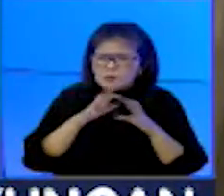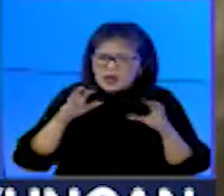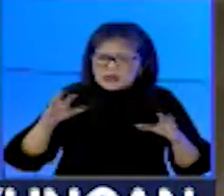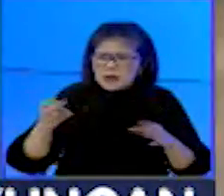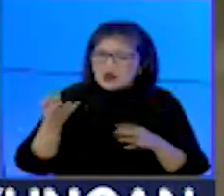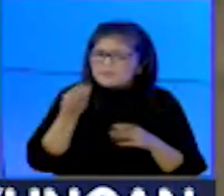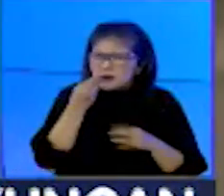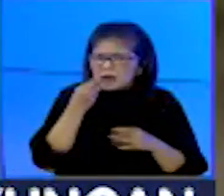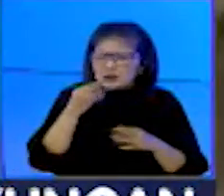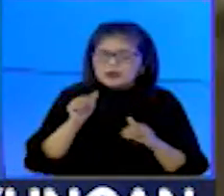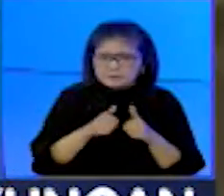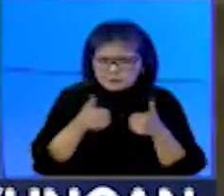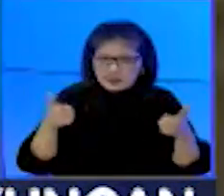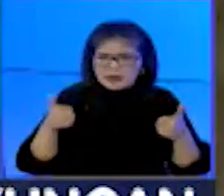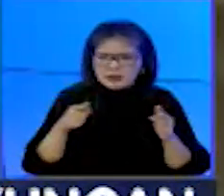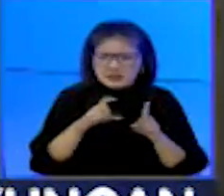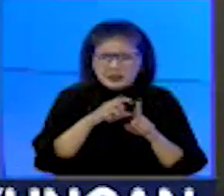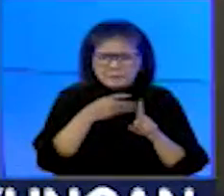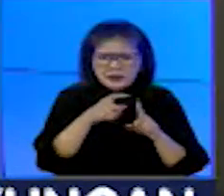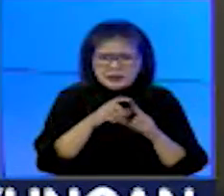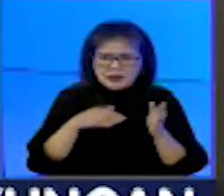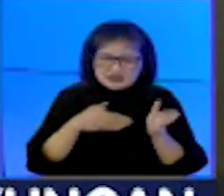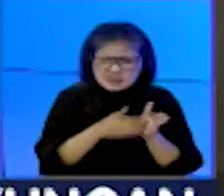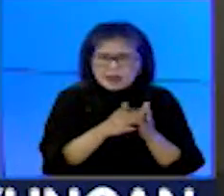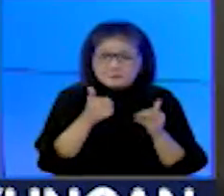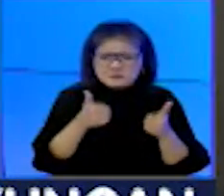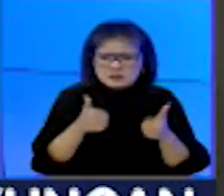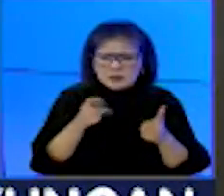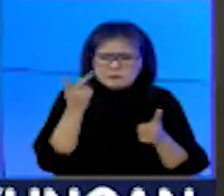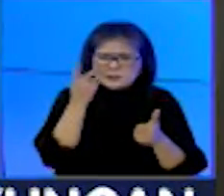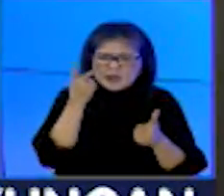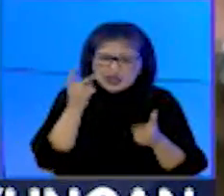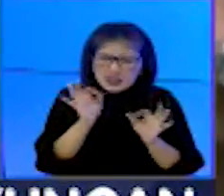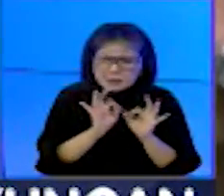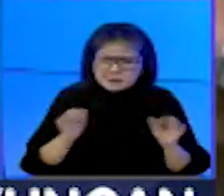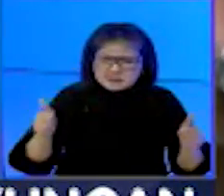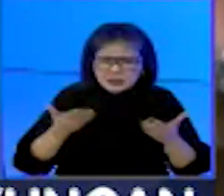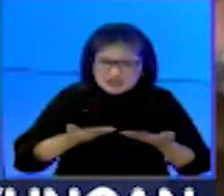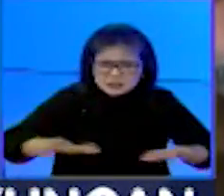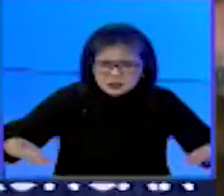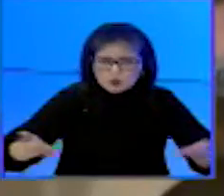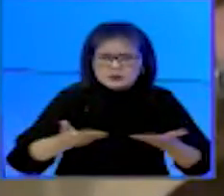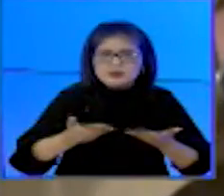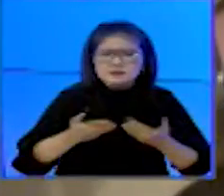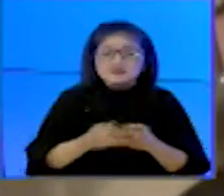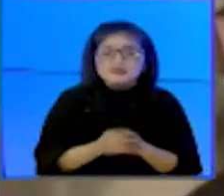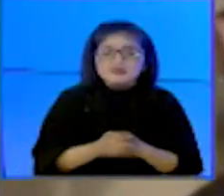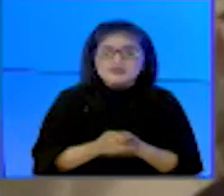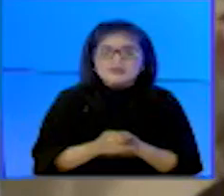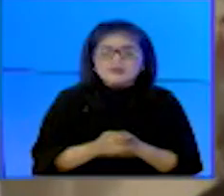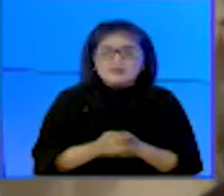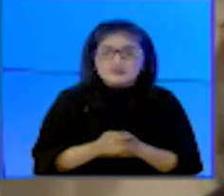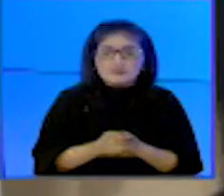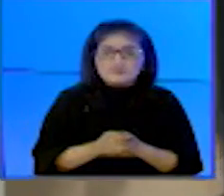bergizi. DBD bisa dicegah dengan menjaga kebersihan lingkungan sekitar. Tim Kontributor iNews melaporkan.